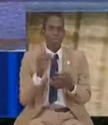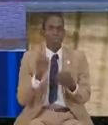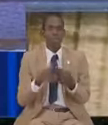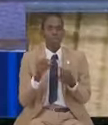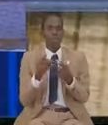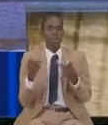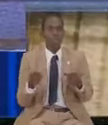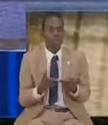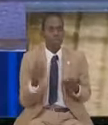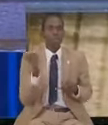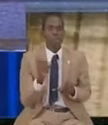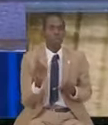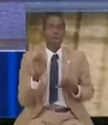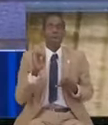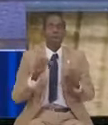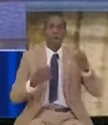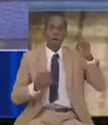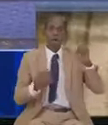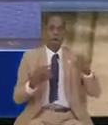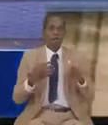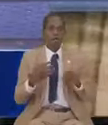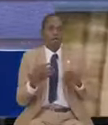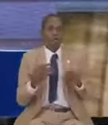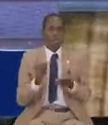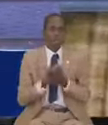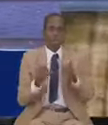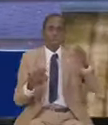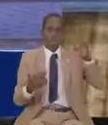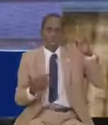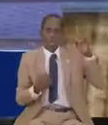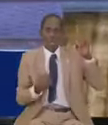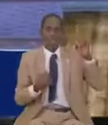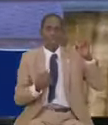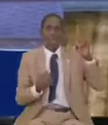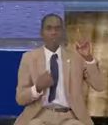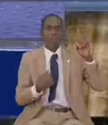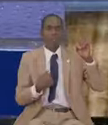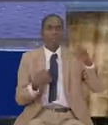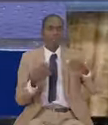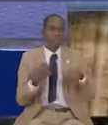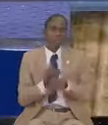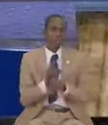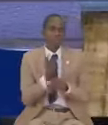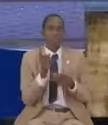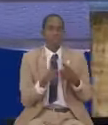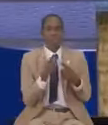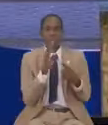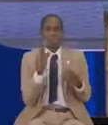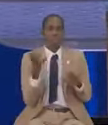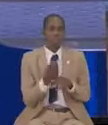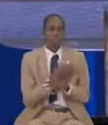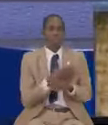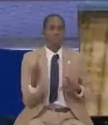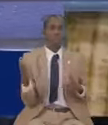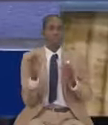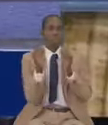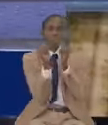vous ai fait aller moi moi Joseph aller en captivité